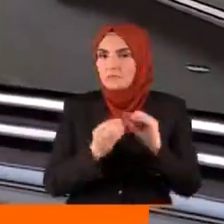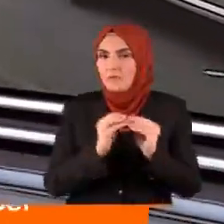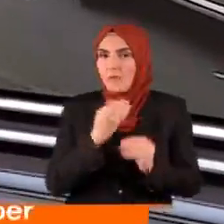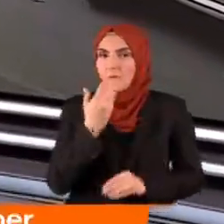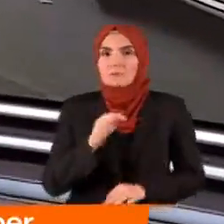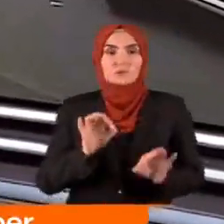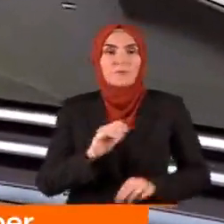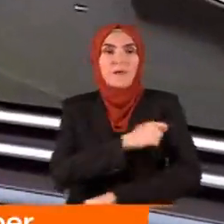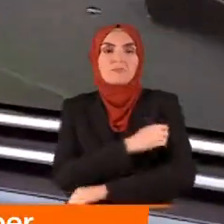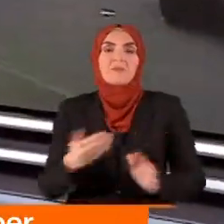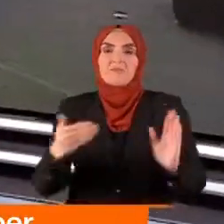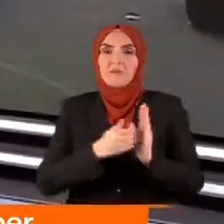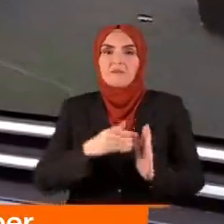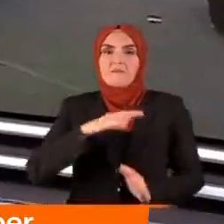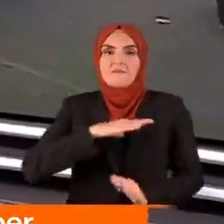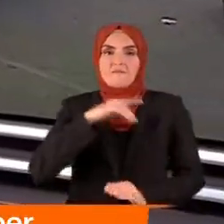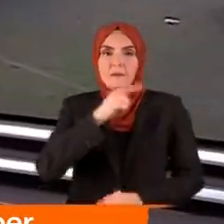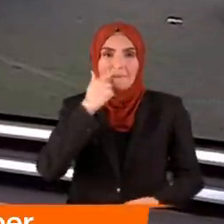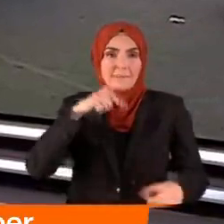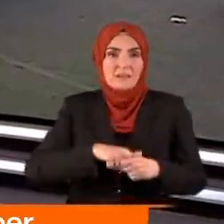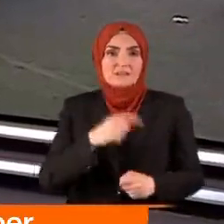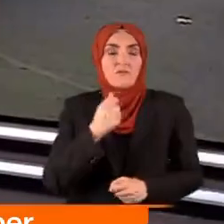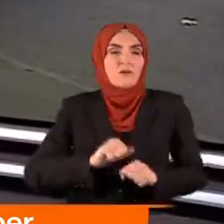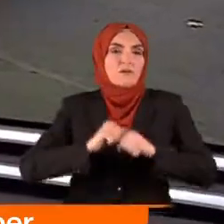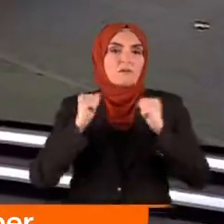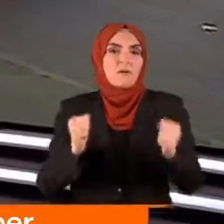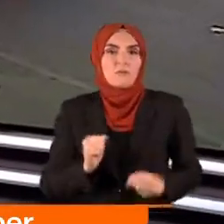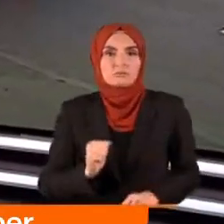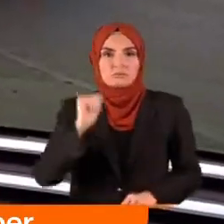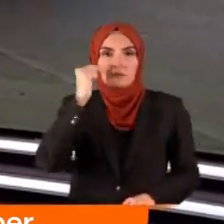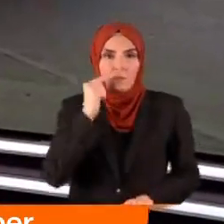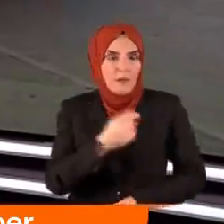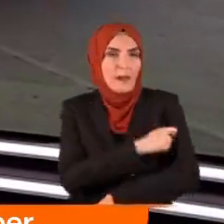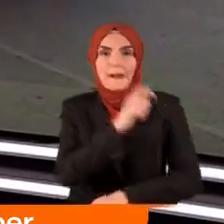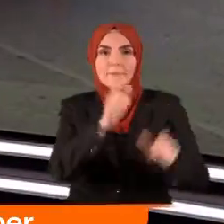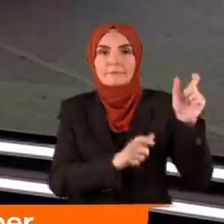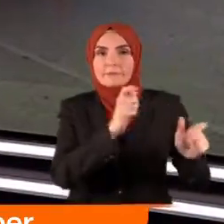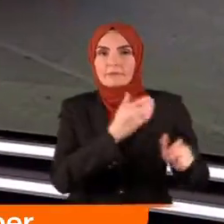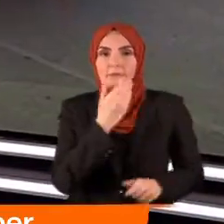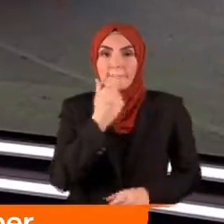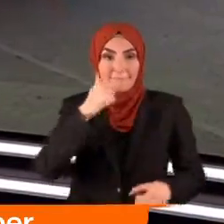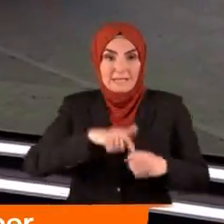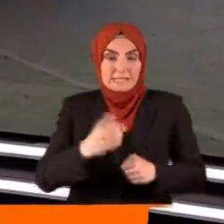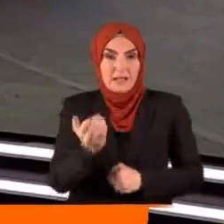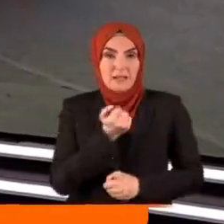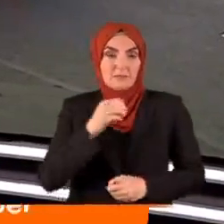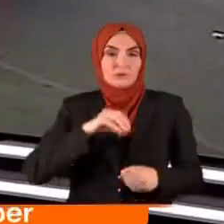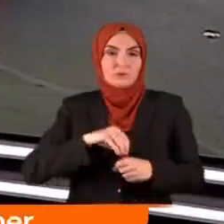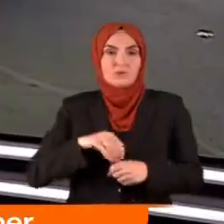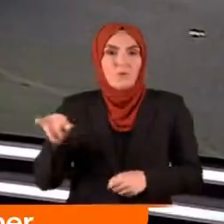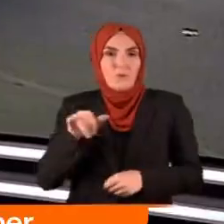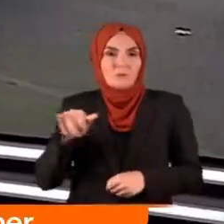eklendi. Akaryakıt fiyatlarının rekor seviyelere yükselmesiyle birlikte Almanlar akaryakıt almak için komşu ülkelere akın ediyor.